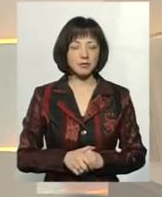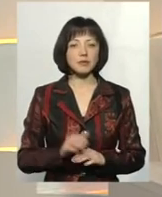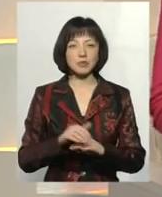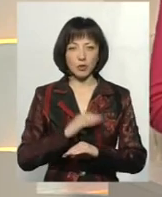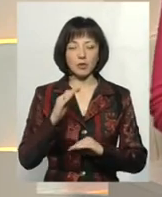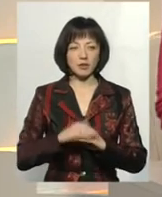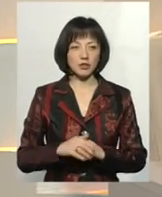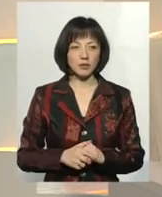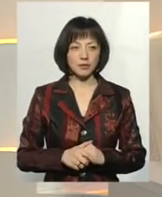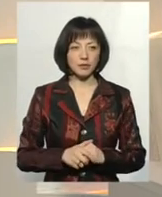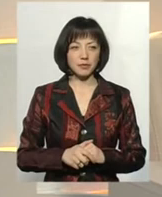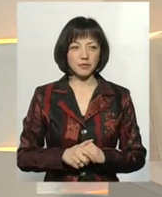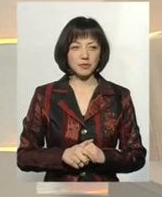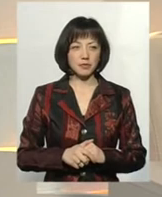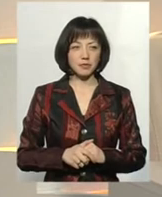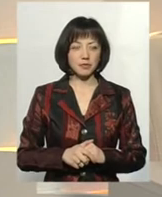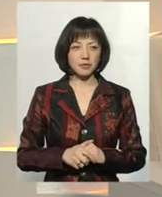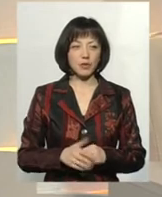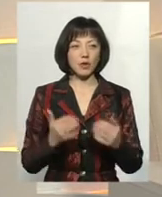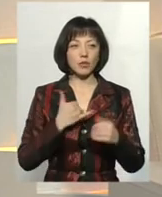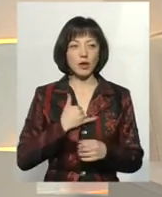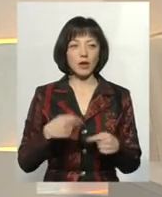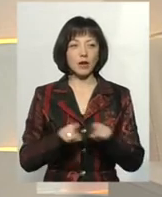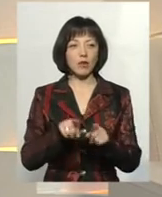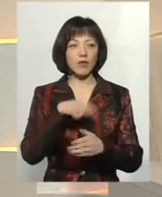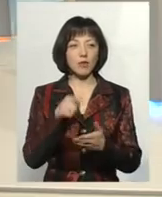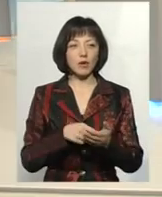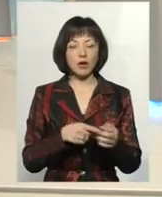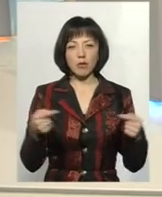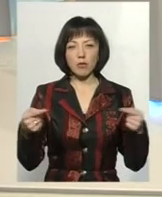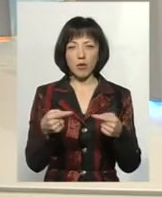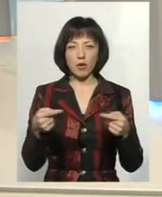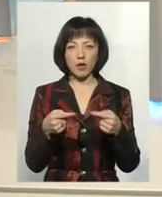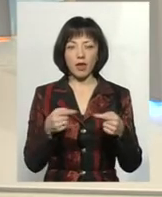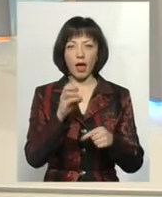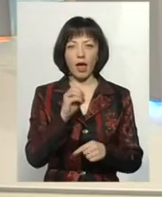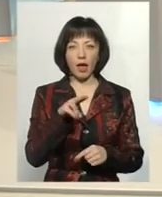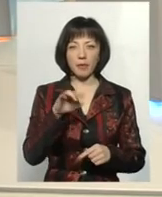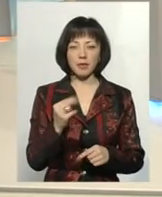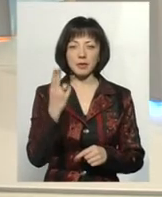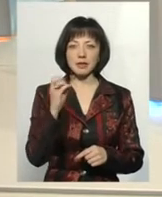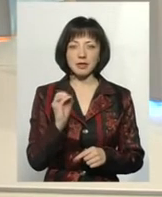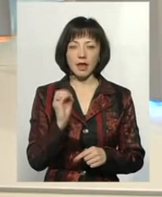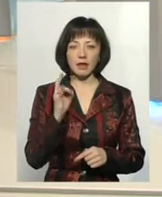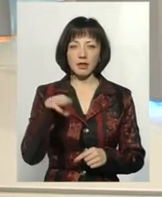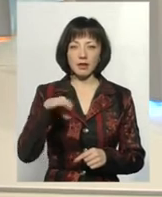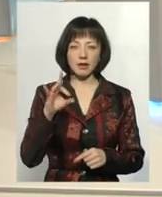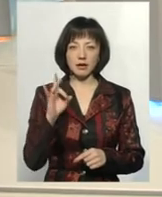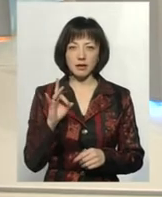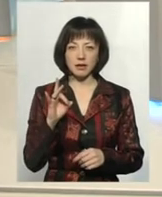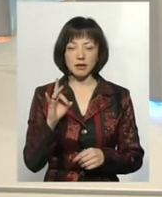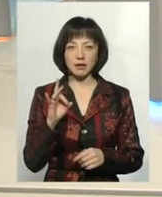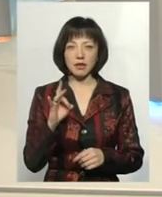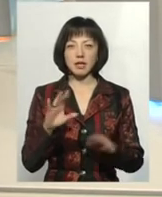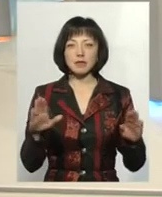Добрий вечір. Добрий вечір. І у мене такий вопрос. Напротив епіцентра Таврії, як ви знаєте, там ще народі називають